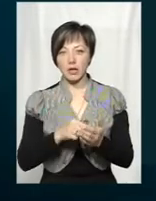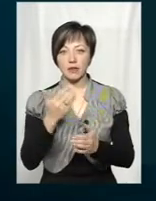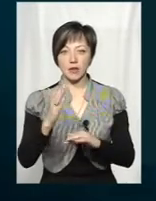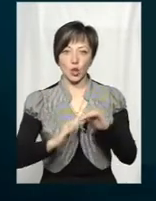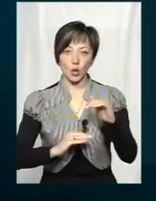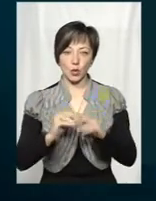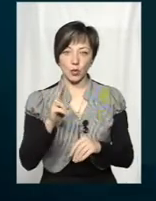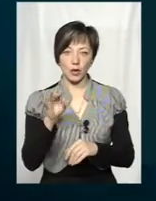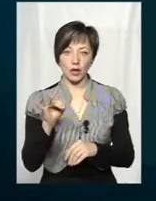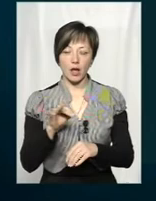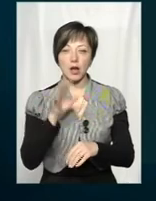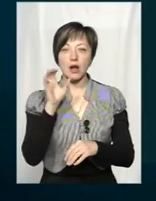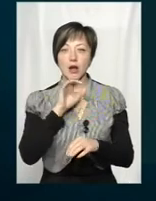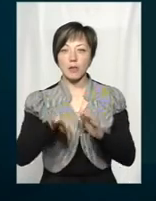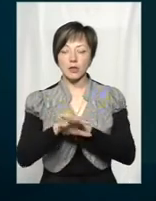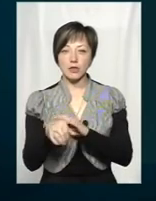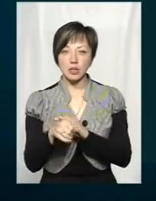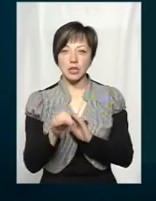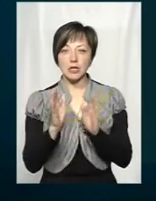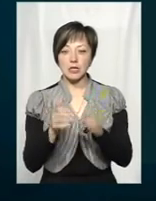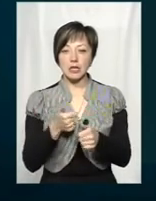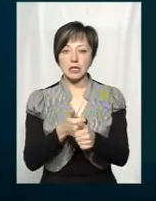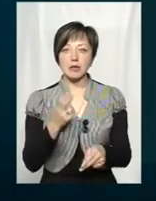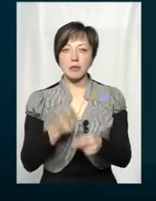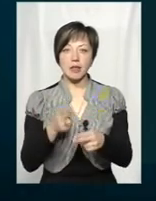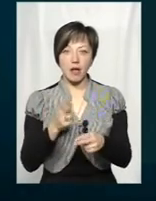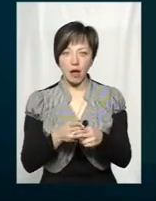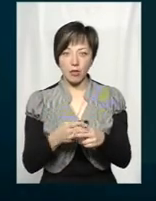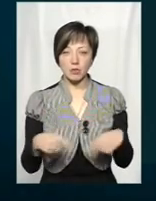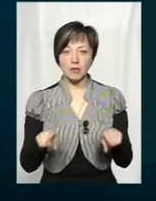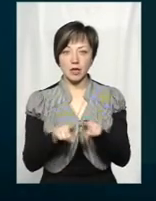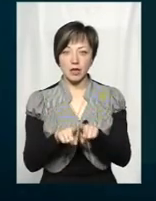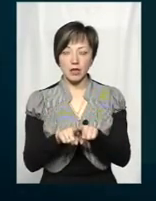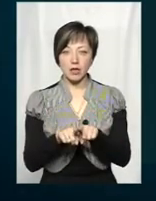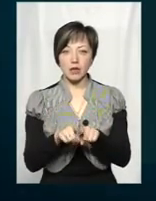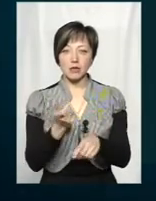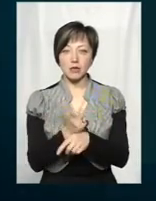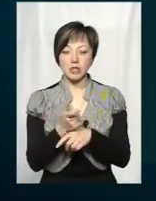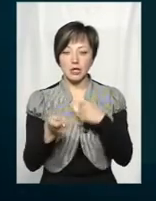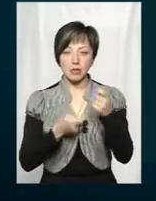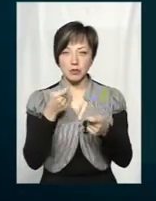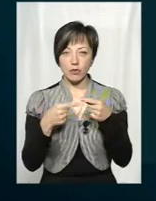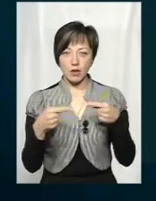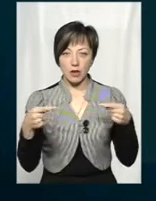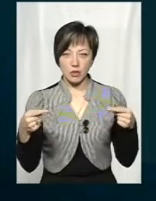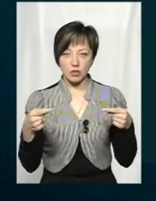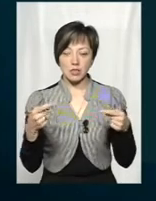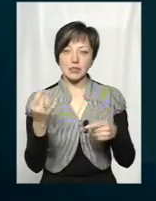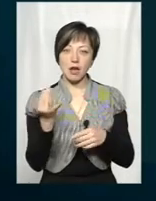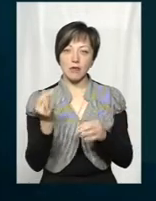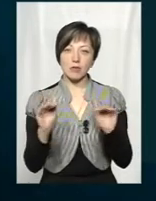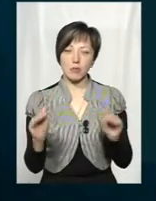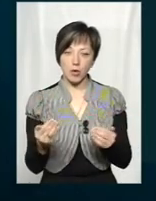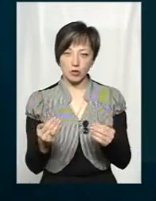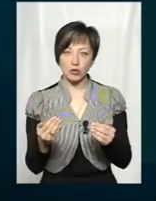руки. Грабіжники полюють головним чином за металом, а такі більш зв'язкові речі, як кераміка, їх цікавлять менше. Тим більше,